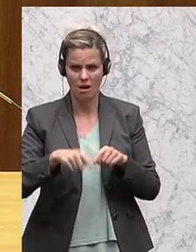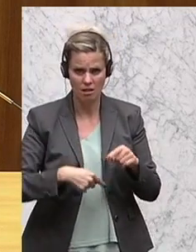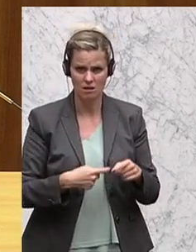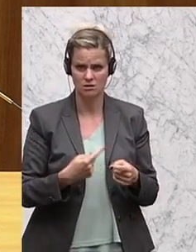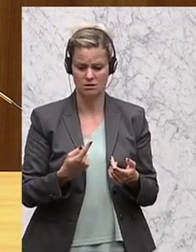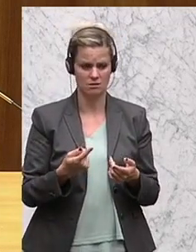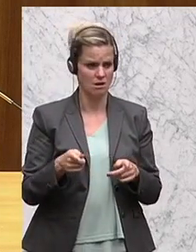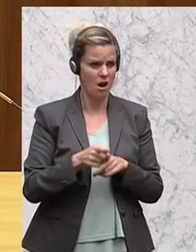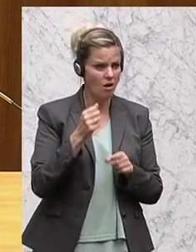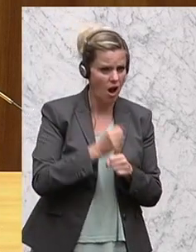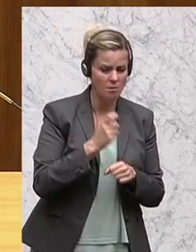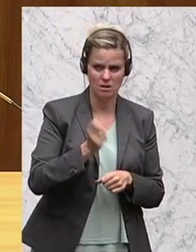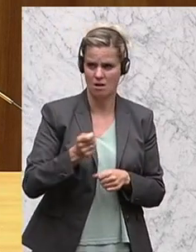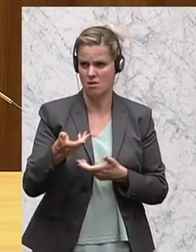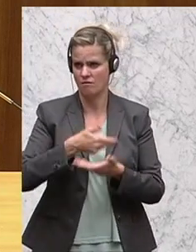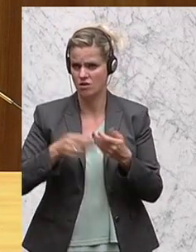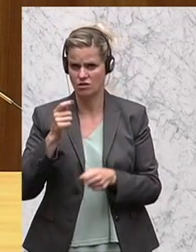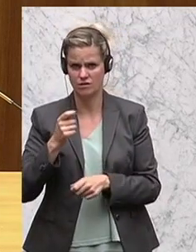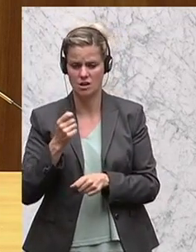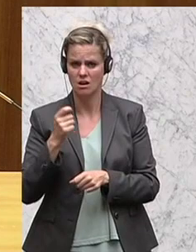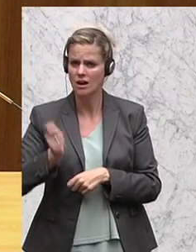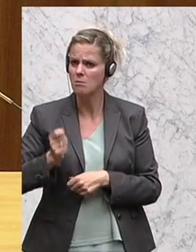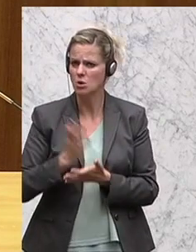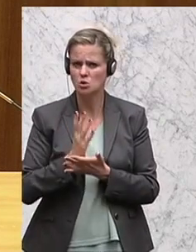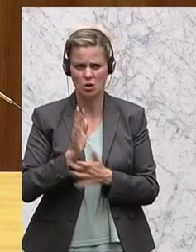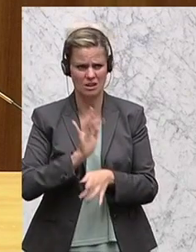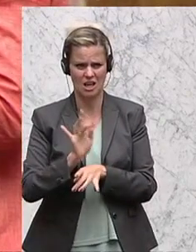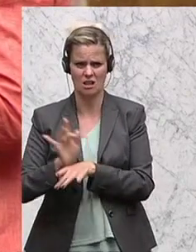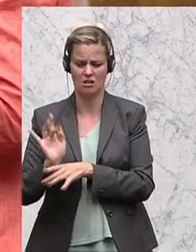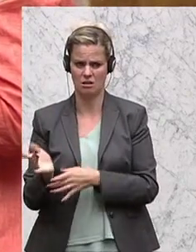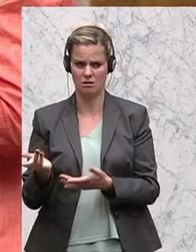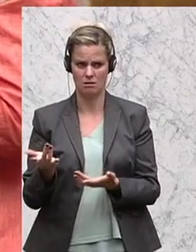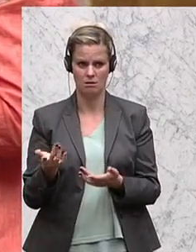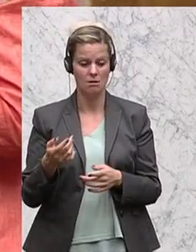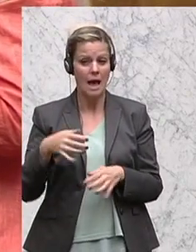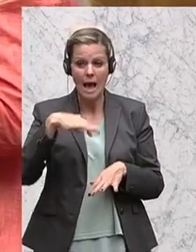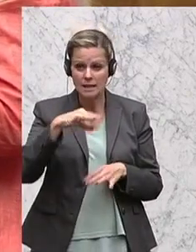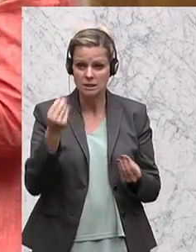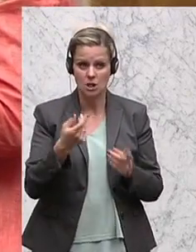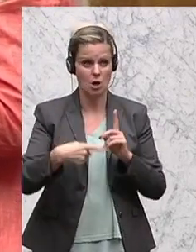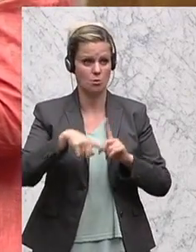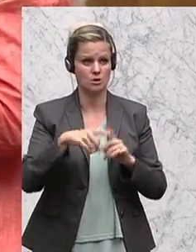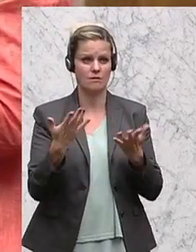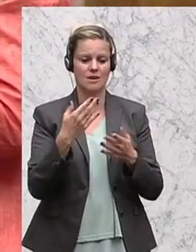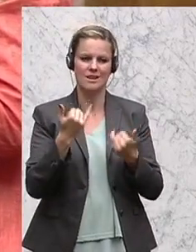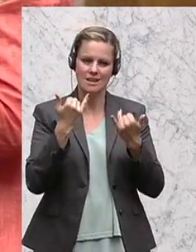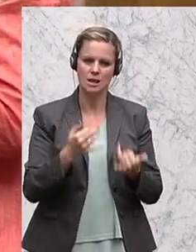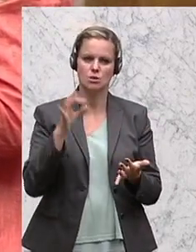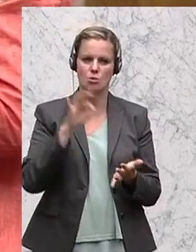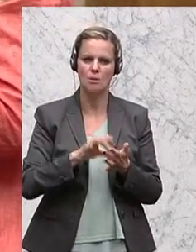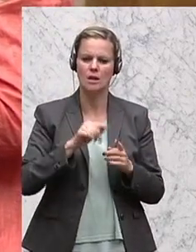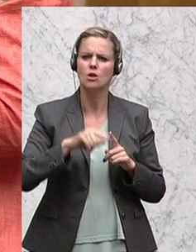und die Wirtschaftskammer immer wieder kritisiert hat. Und das Einzige, was positiv anzumerken ist, ist, dass aufgrund der guten